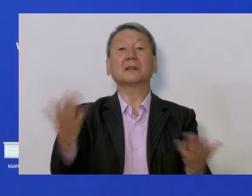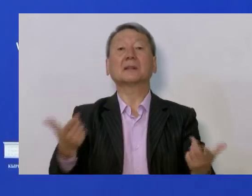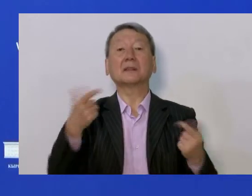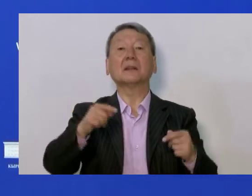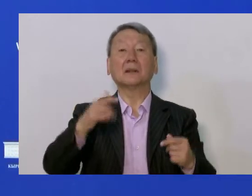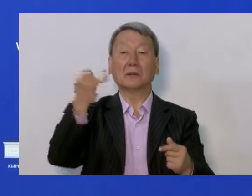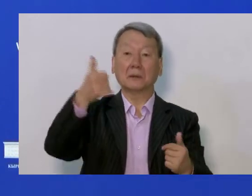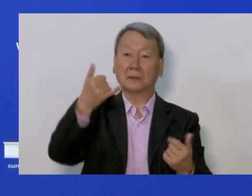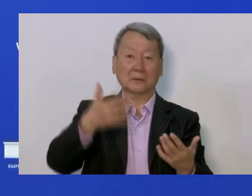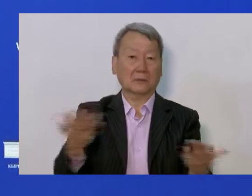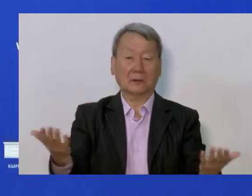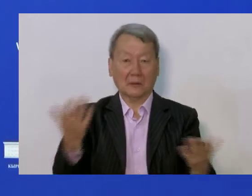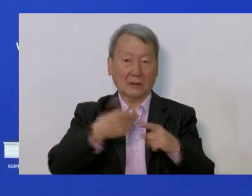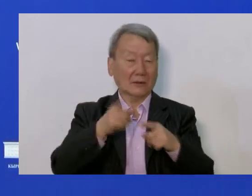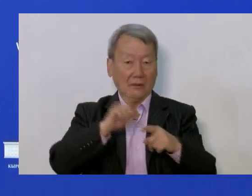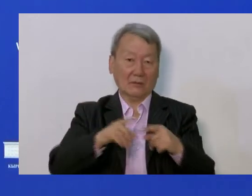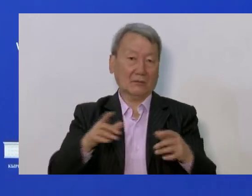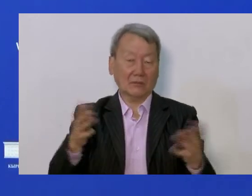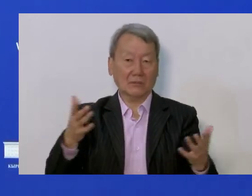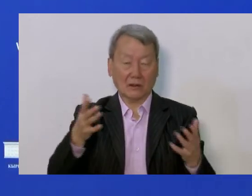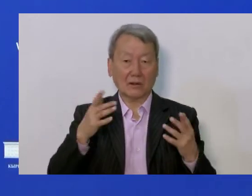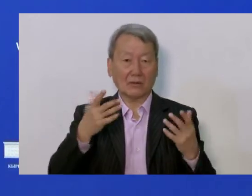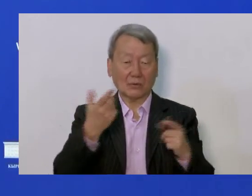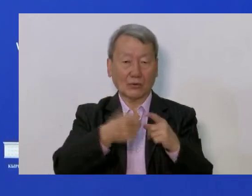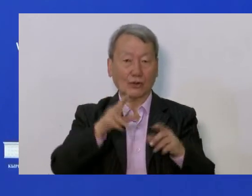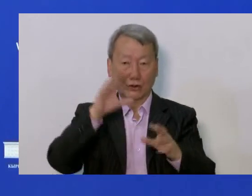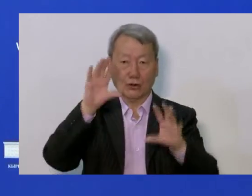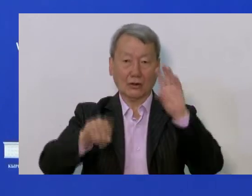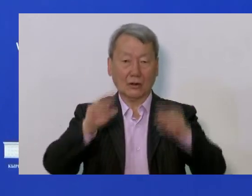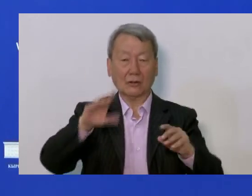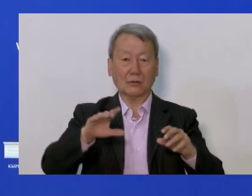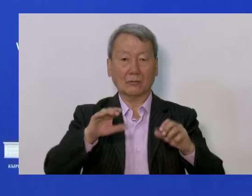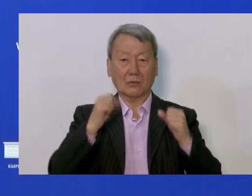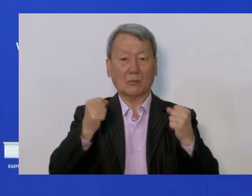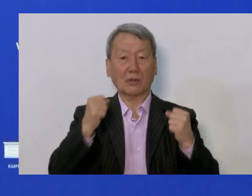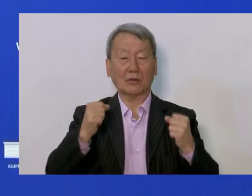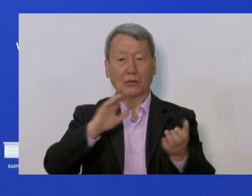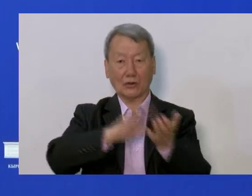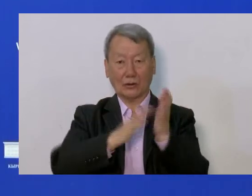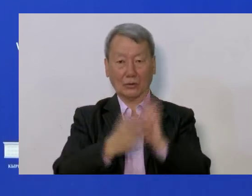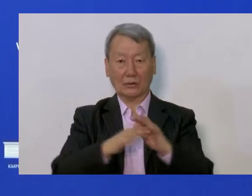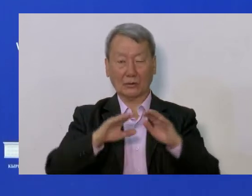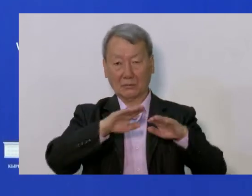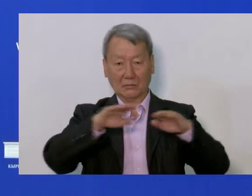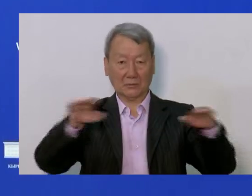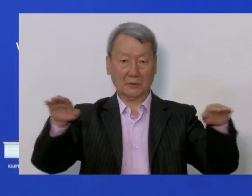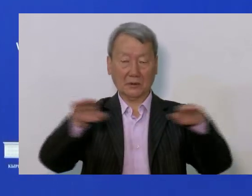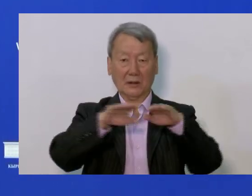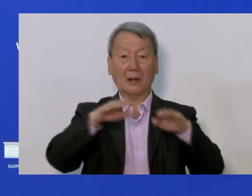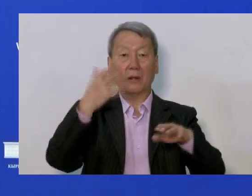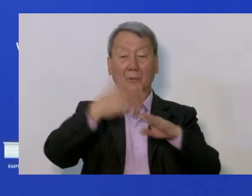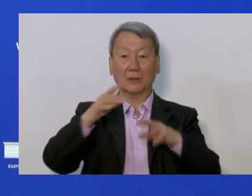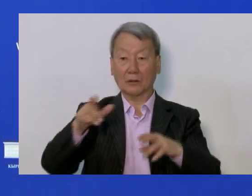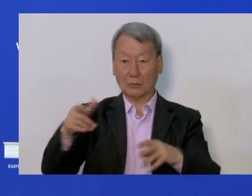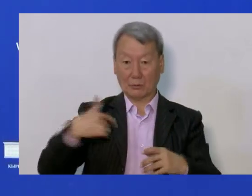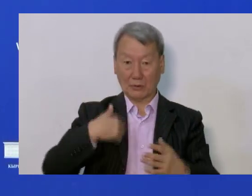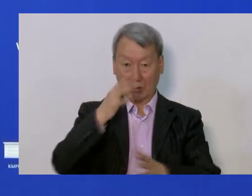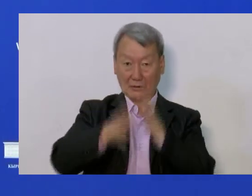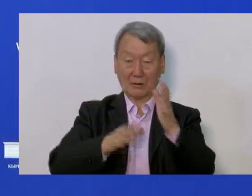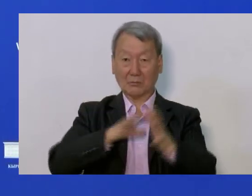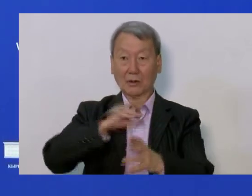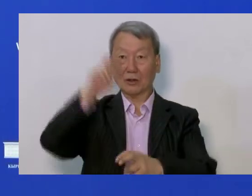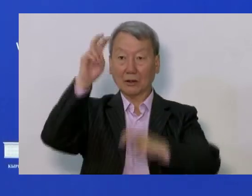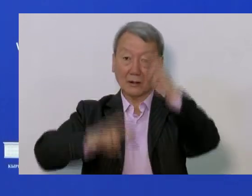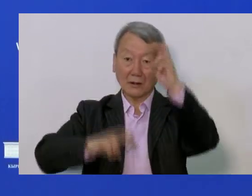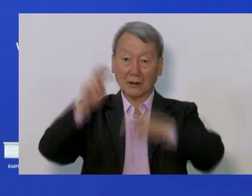это достаточно напряженная ситуация. И многие объекты, субъекты